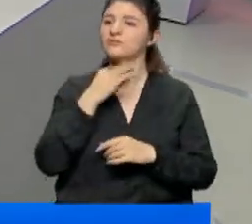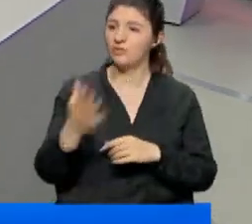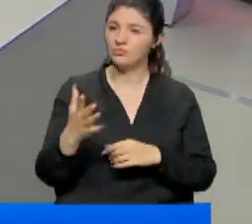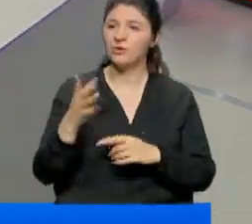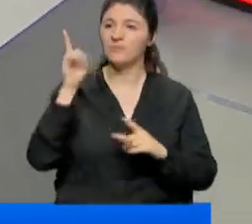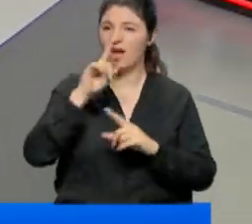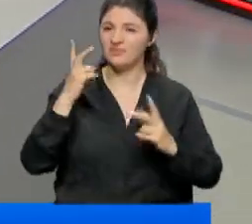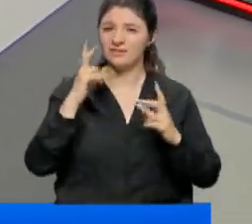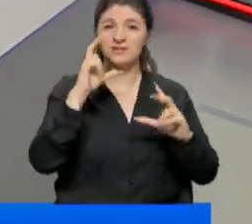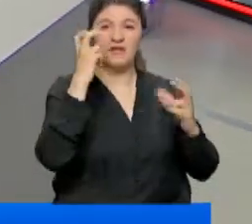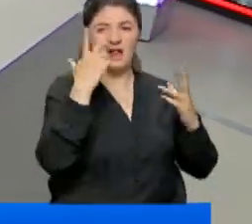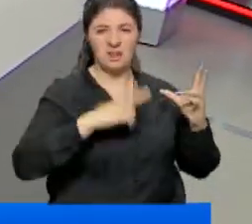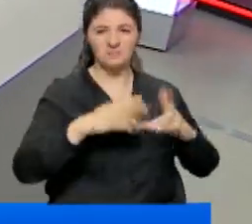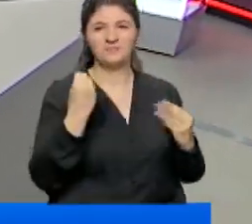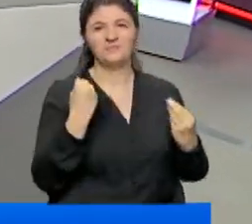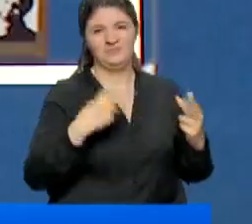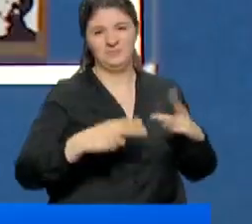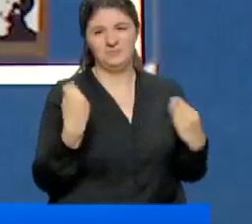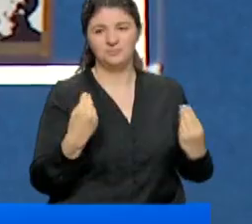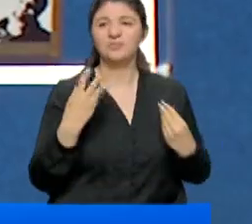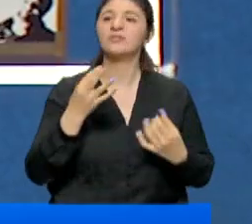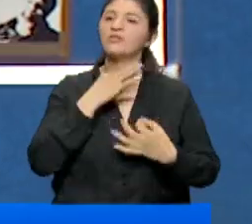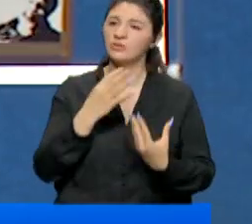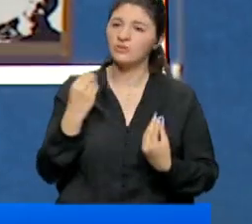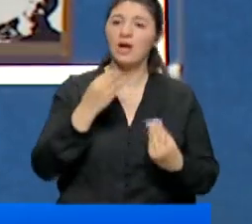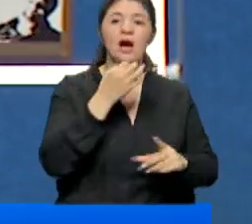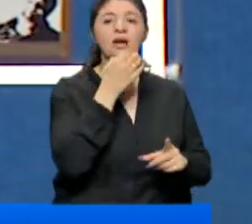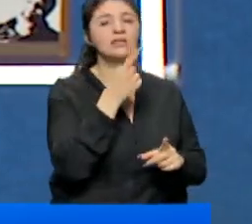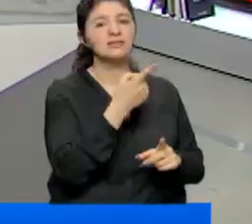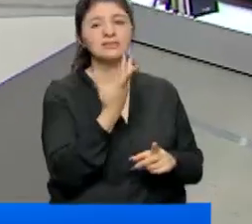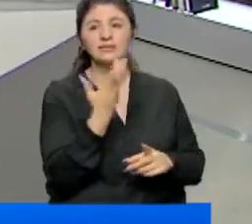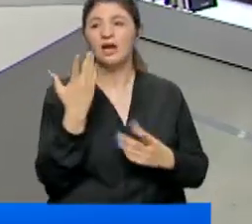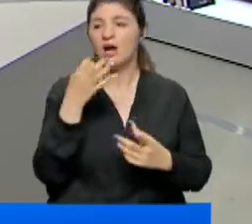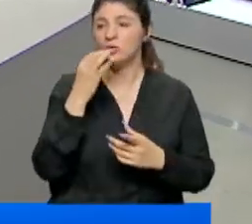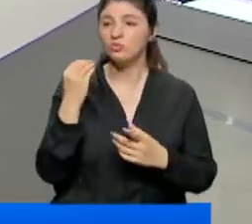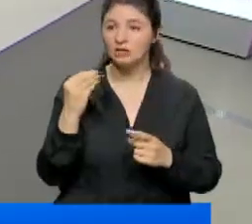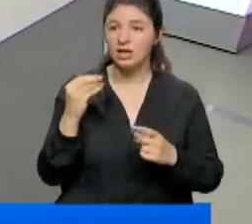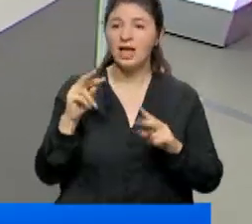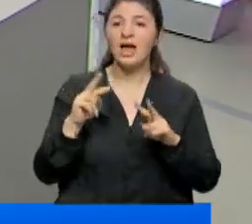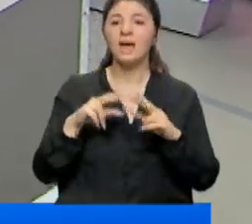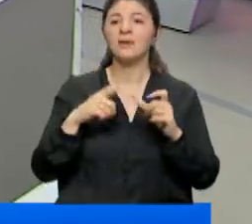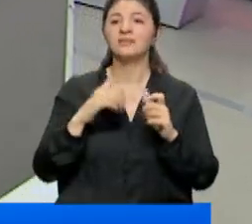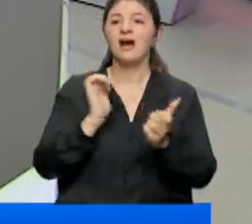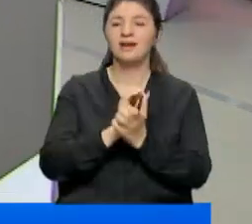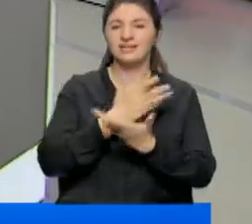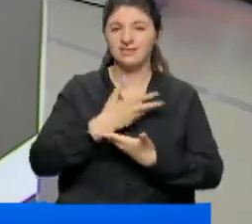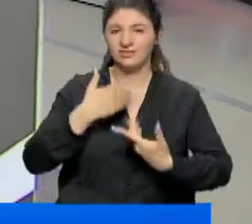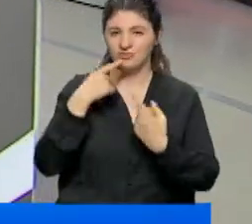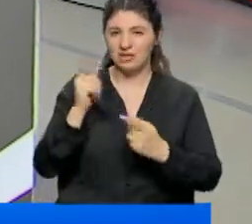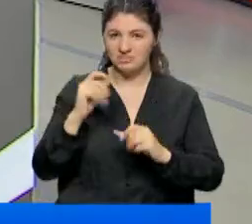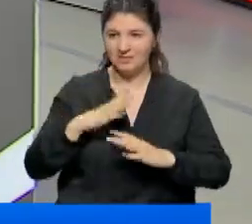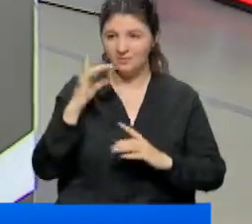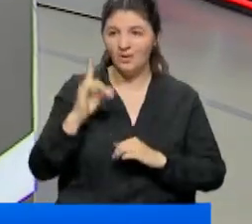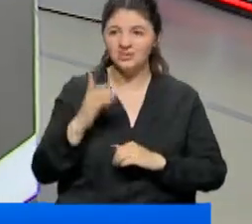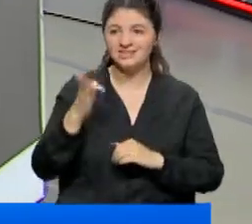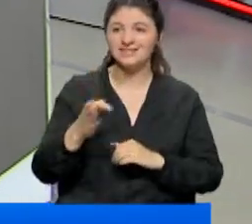ediyorum mavide güzellik olmuşsunuz aldım Çok teşekkürler Ankara Ankara güzel Enes ailemizin sevgilerimi iletmek